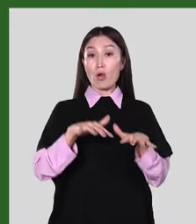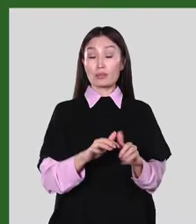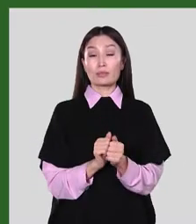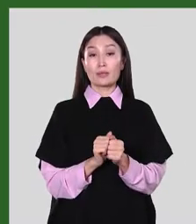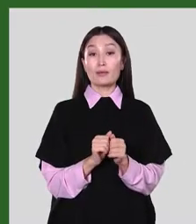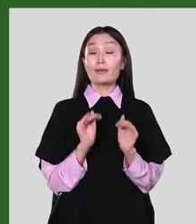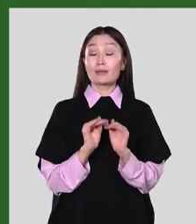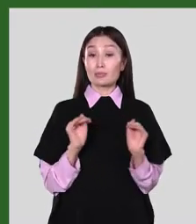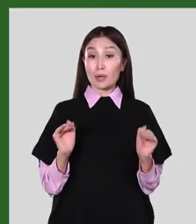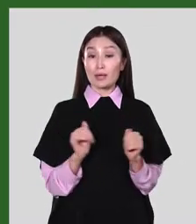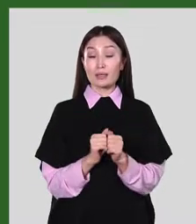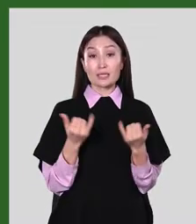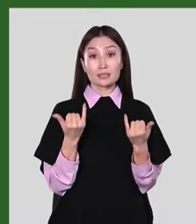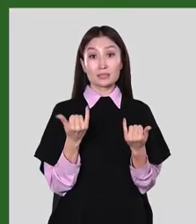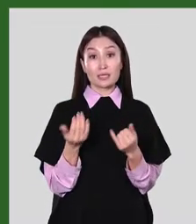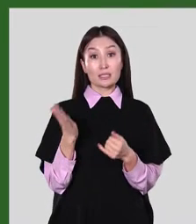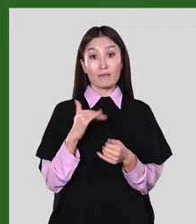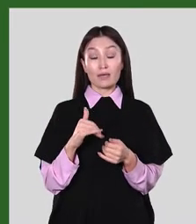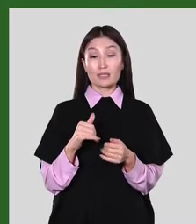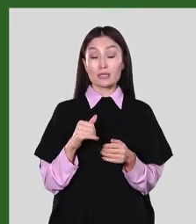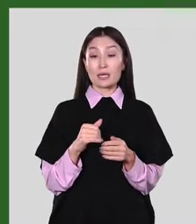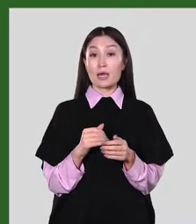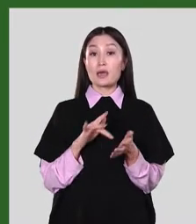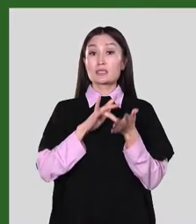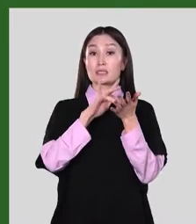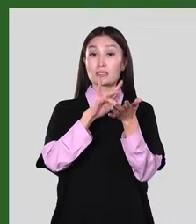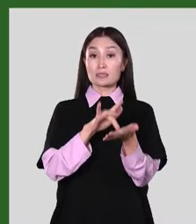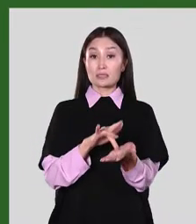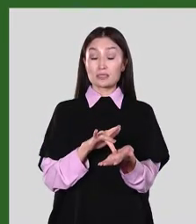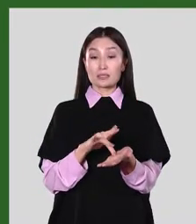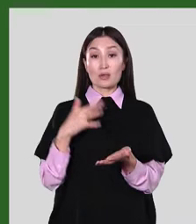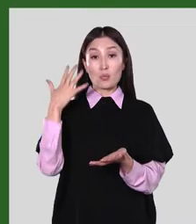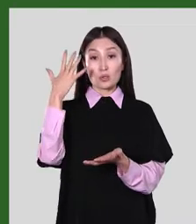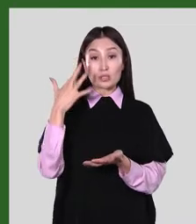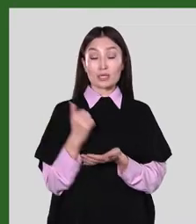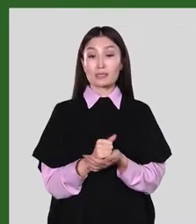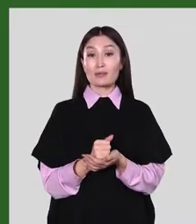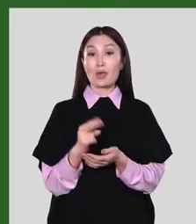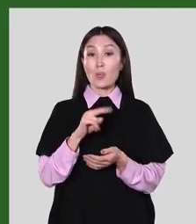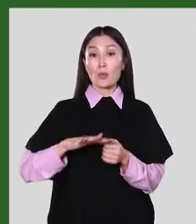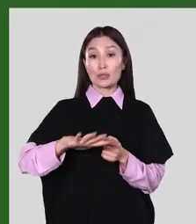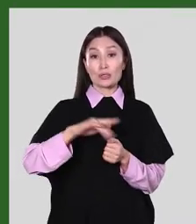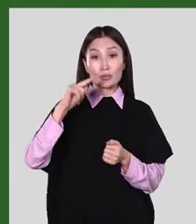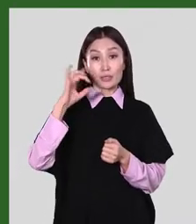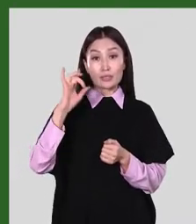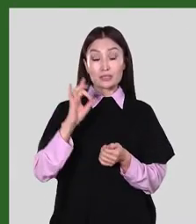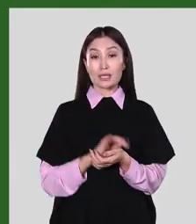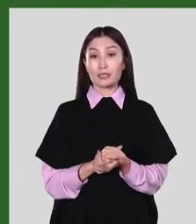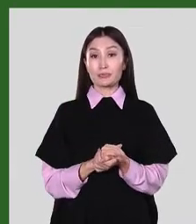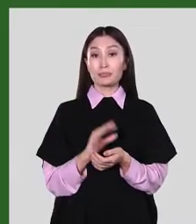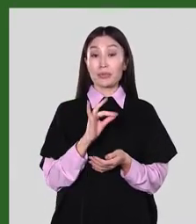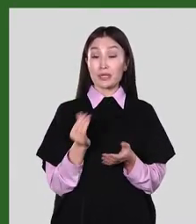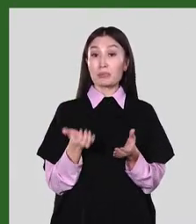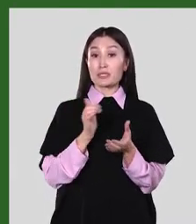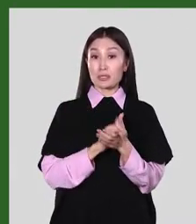ребята а сейчас давайте совершим воображаемое путешествие по территории кыргызстана и